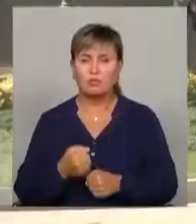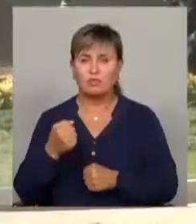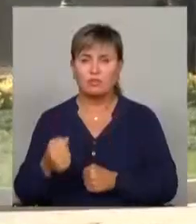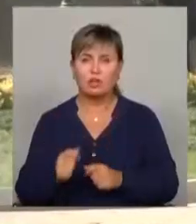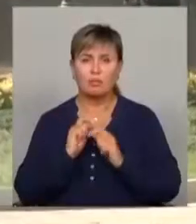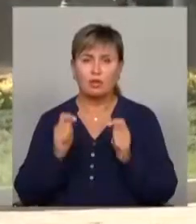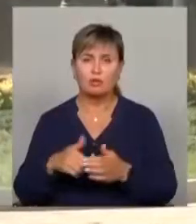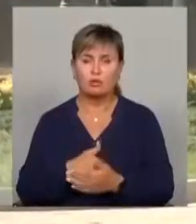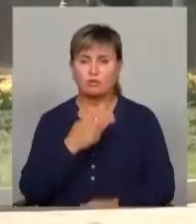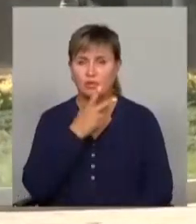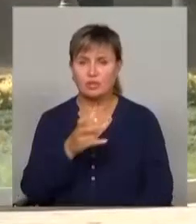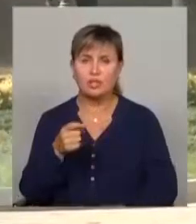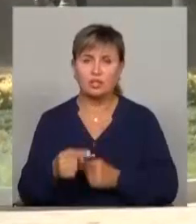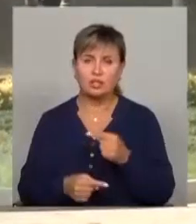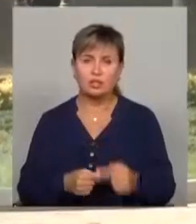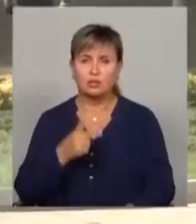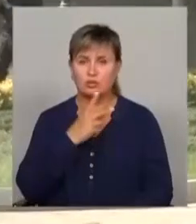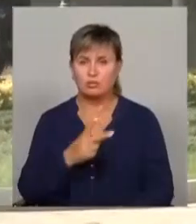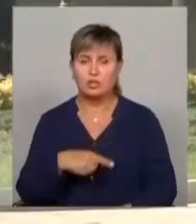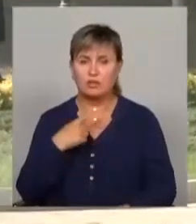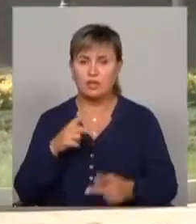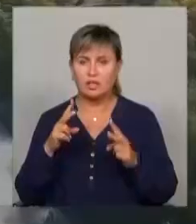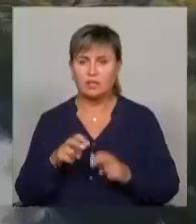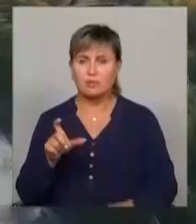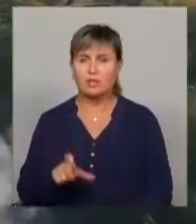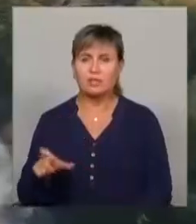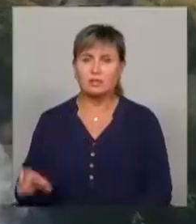подарит новый взгляд на традиционные вещи, считают эксперты.